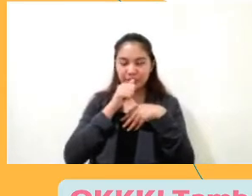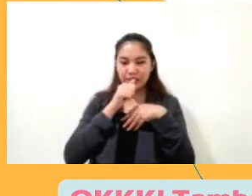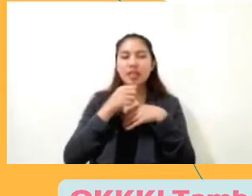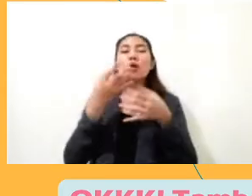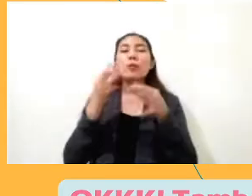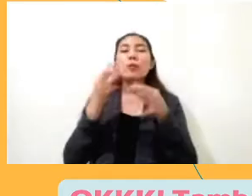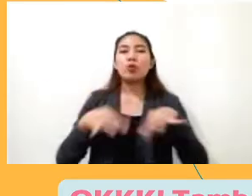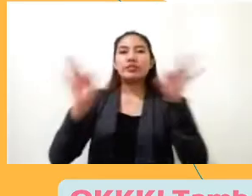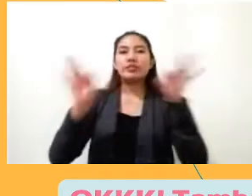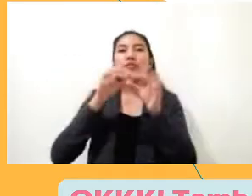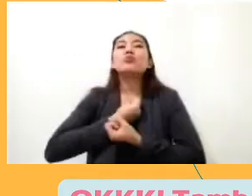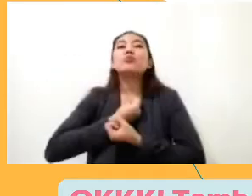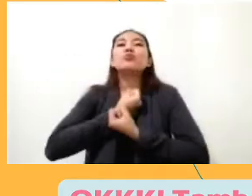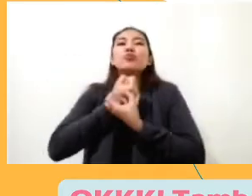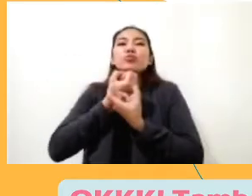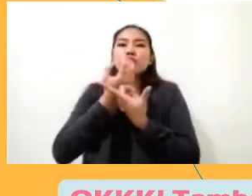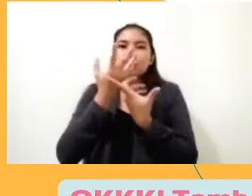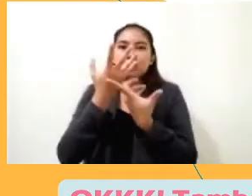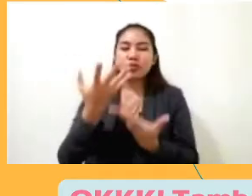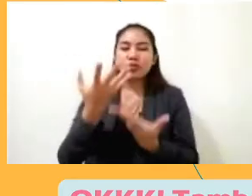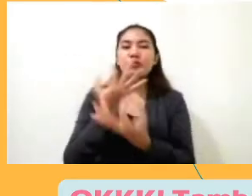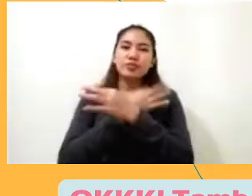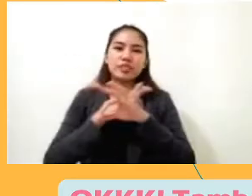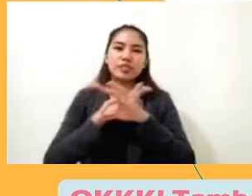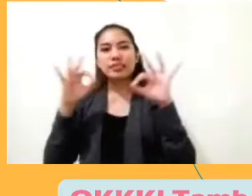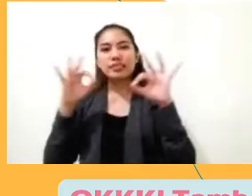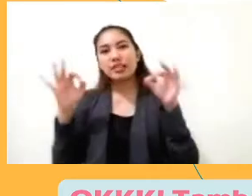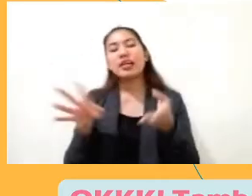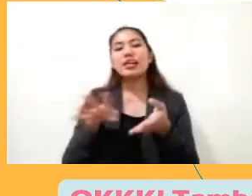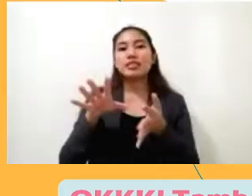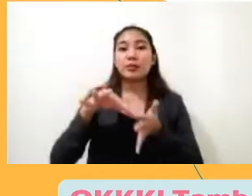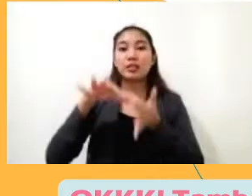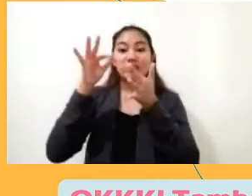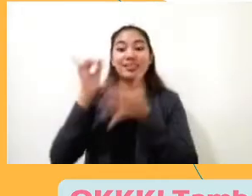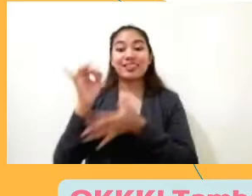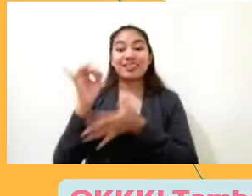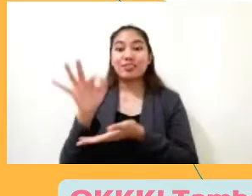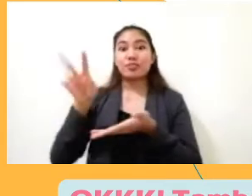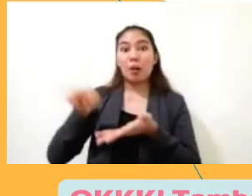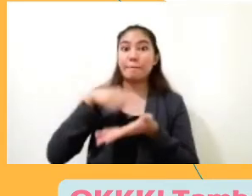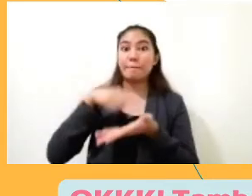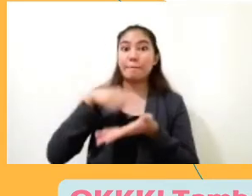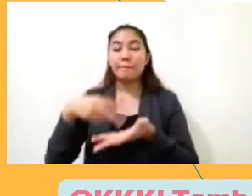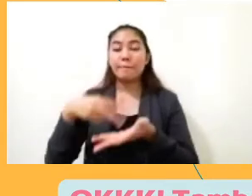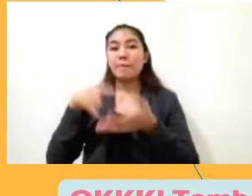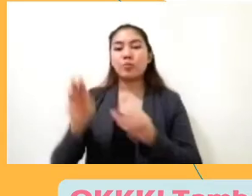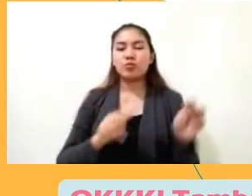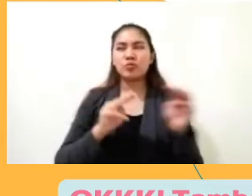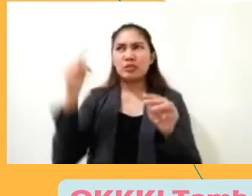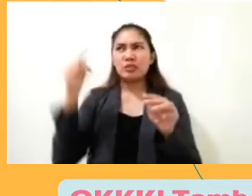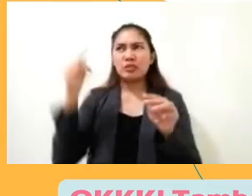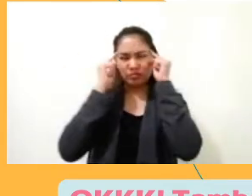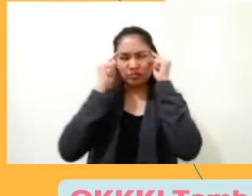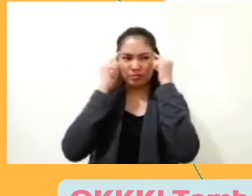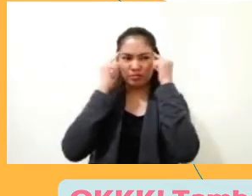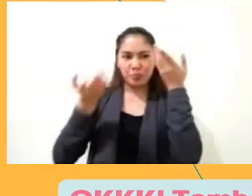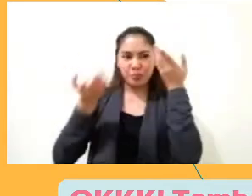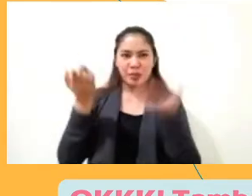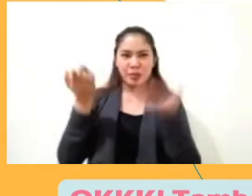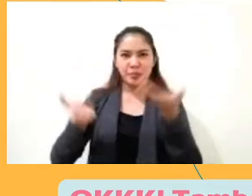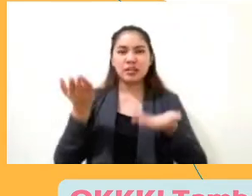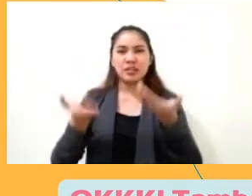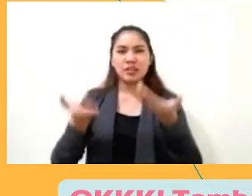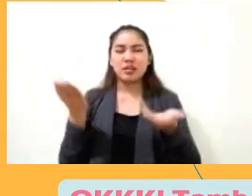lang. Especially kapag movements, no? Kasi lagi tayong may thinking na, naku, baka awkward or baka,